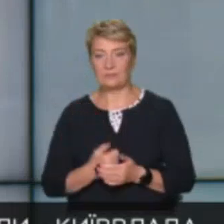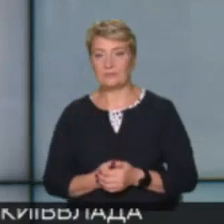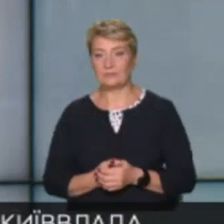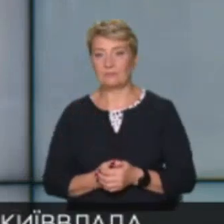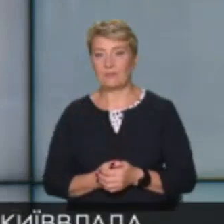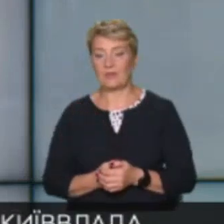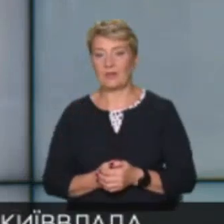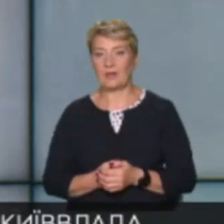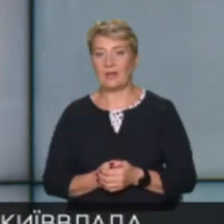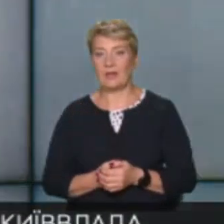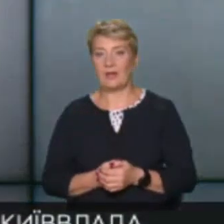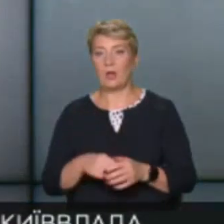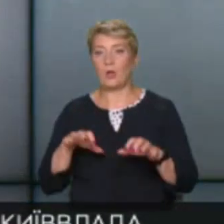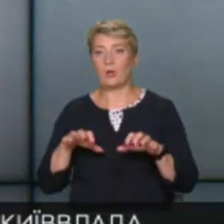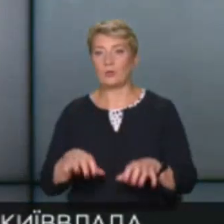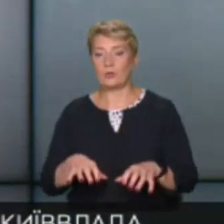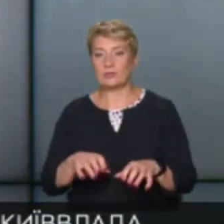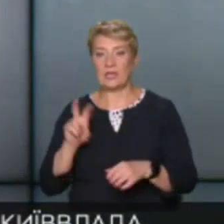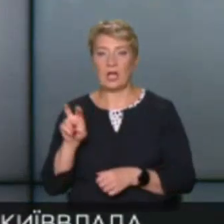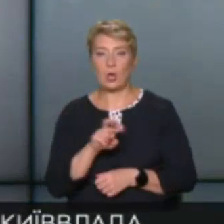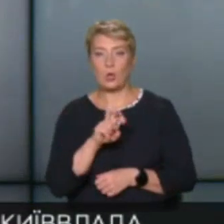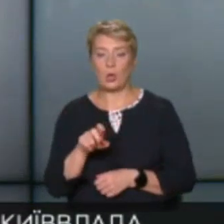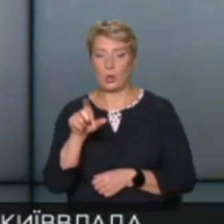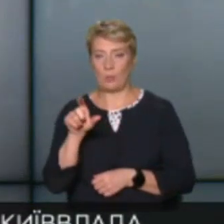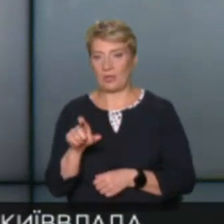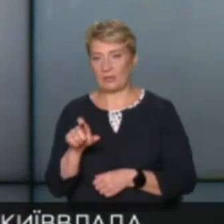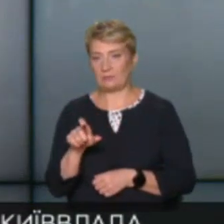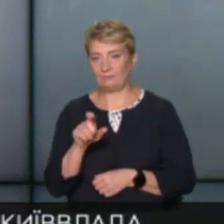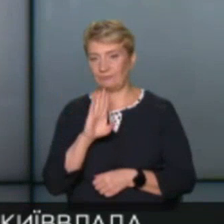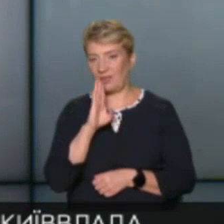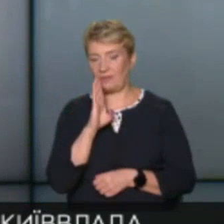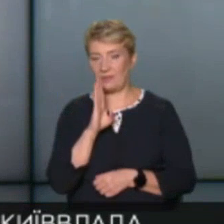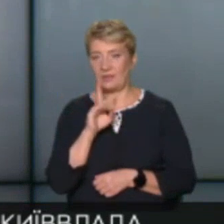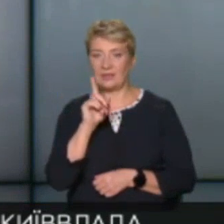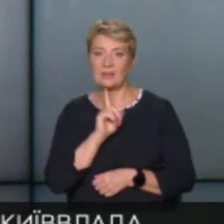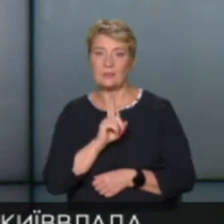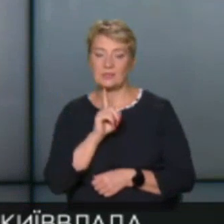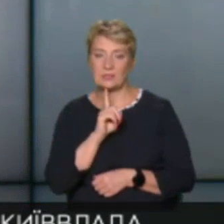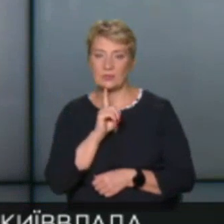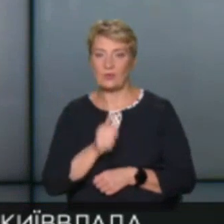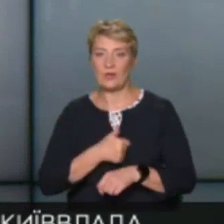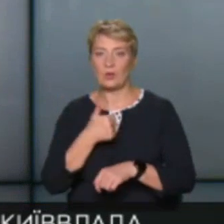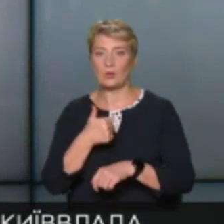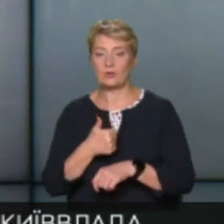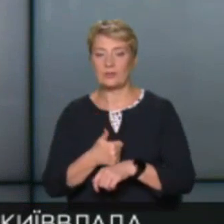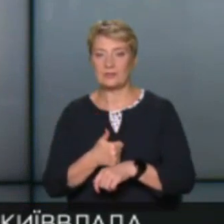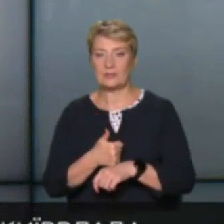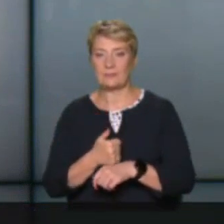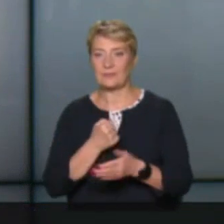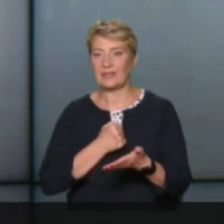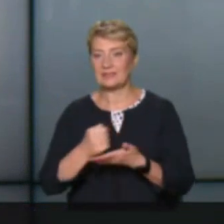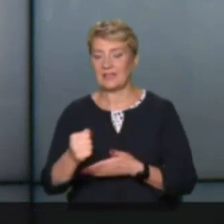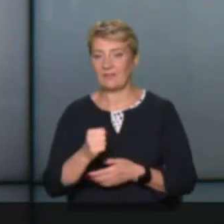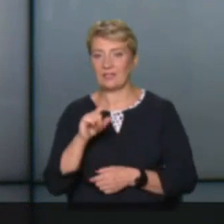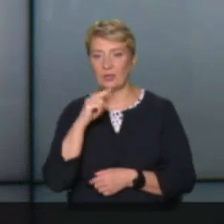Губернатор колаборант, як він називається, господи, скажи мені, тимчасовий губернатор, ставленик Росії в Херсонській